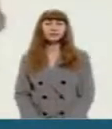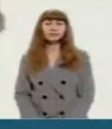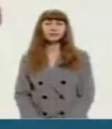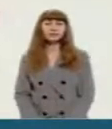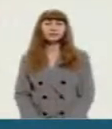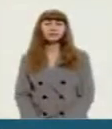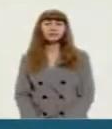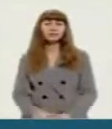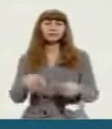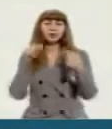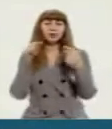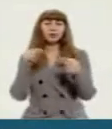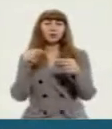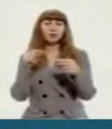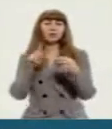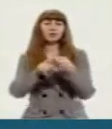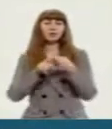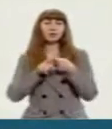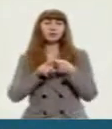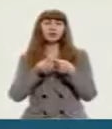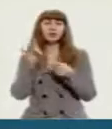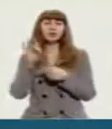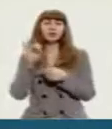облысында коронавирустық инфекциямен 471 адам